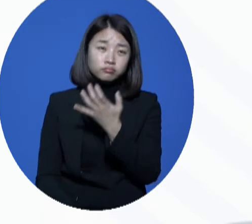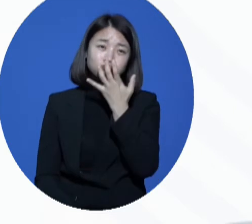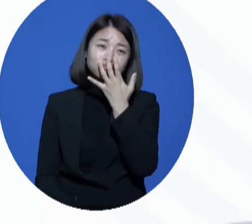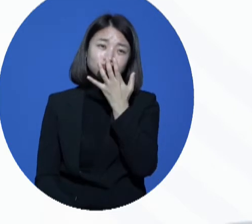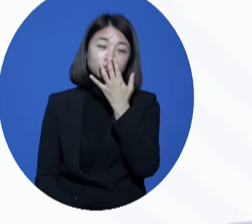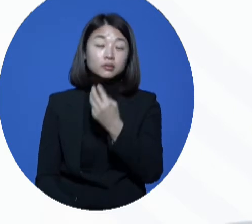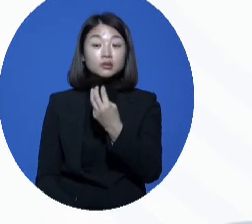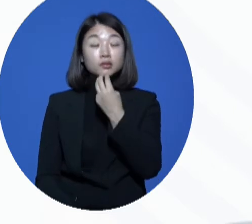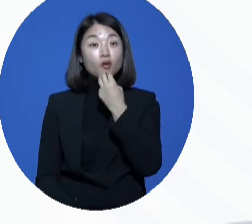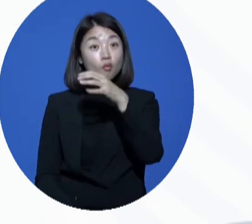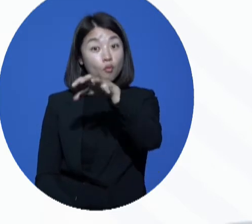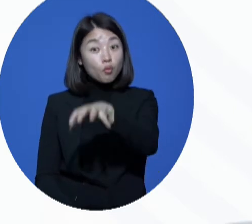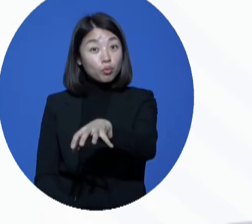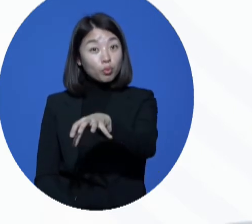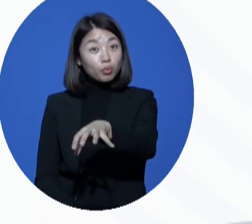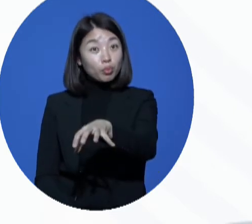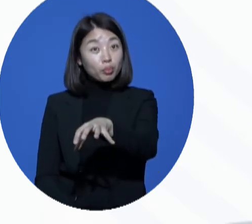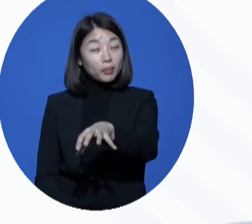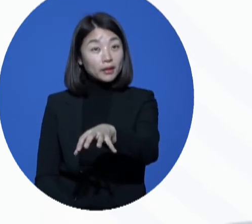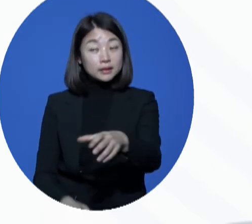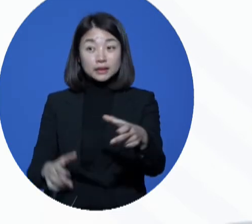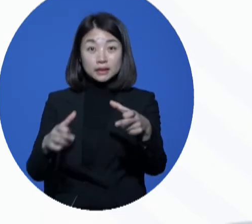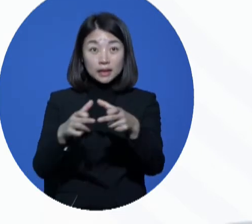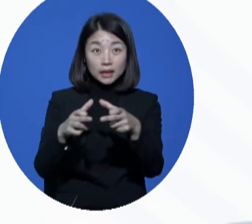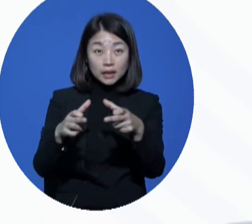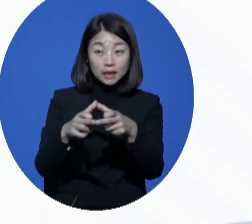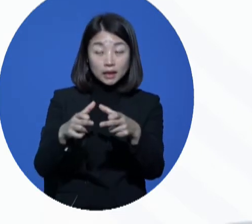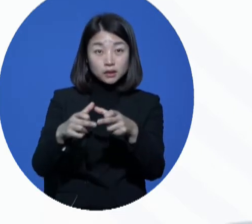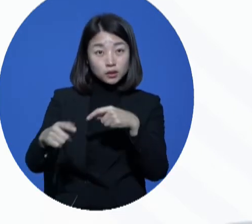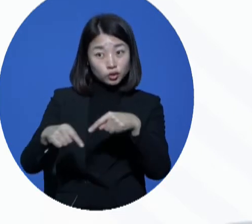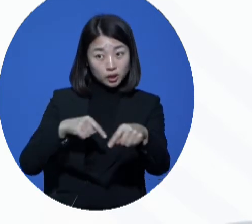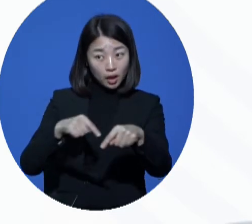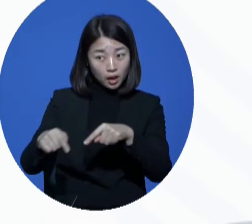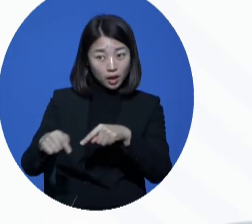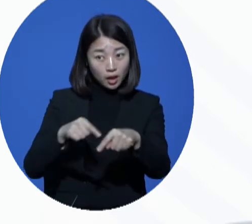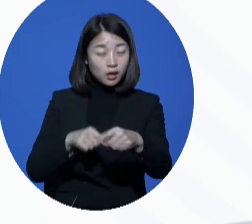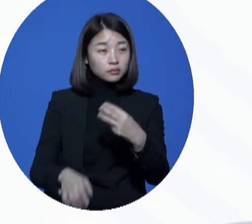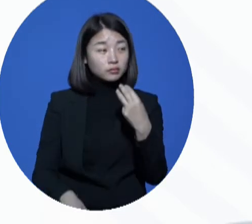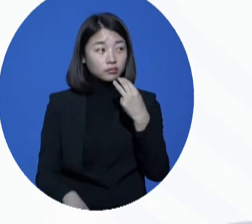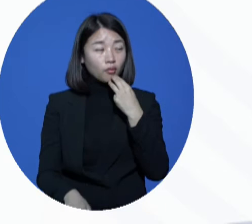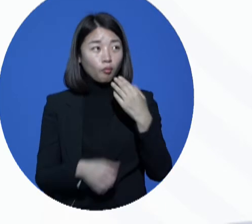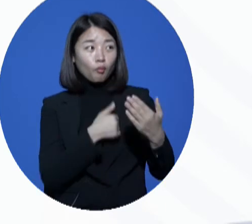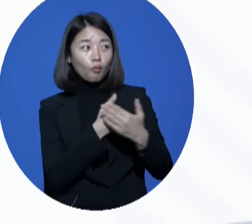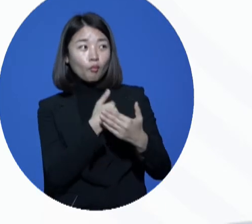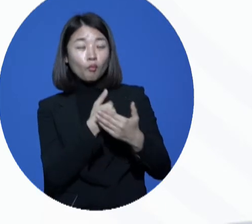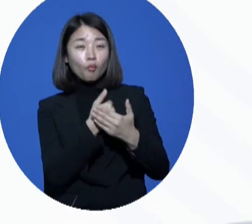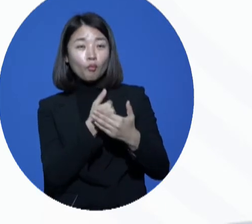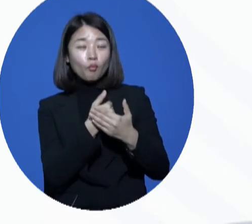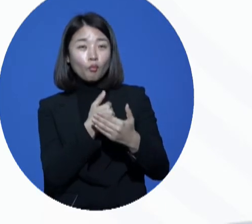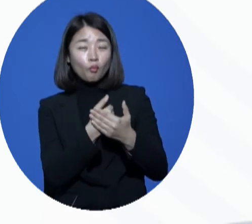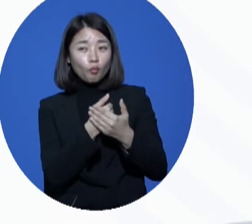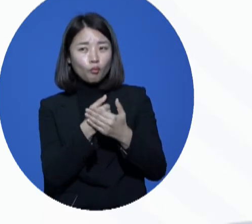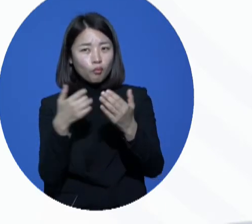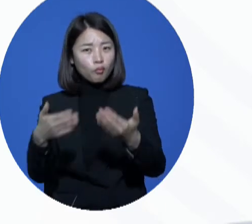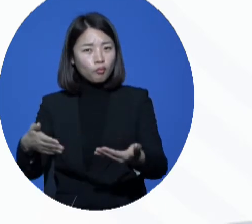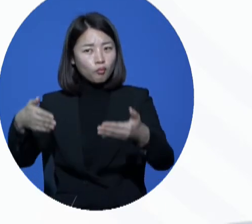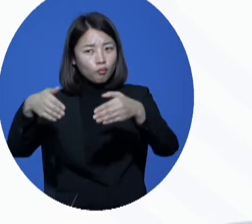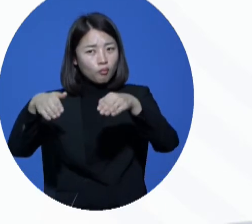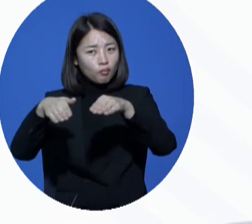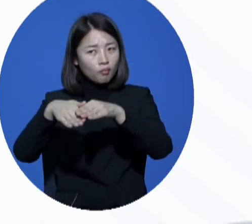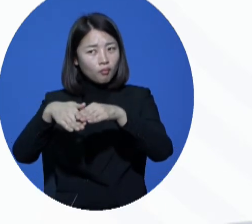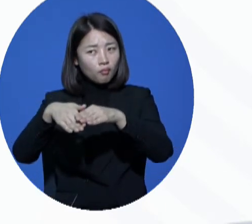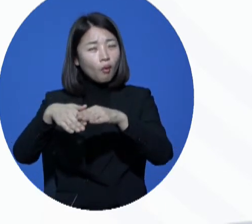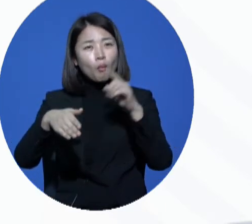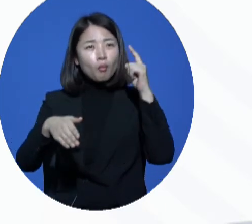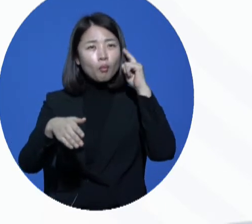서울 같은 경우는 이제 이런 워낙 장애인 정책이나 이런 부분들이 타시도보다 앞서 나가는 상황이기 때문에 긴급 탈시설에 관련된